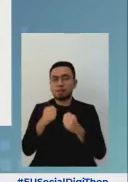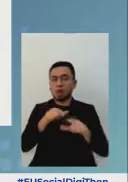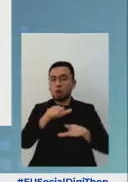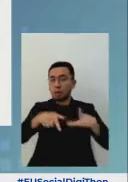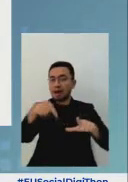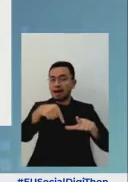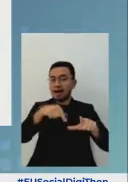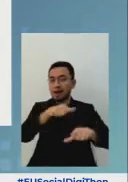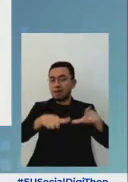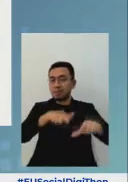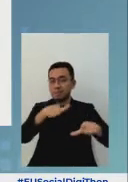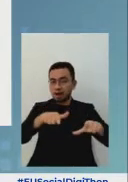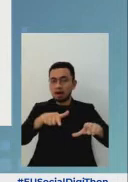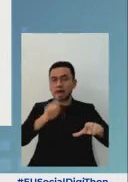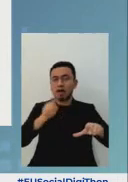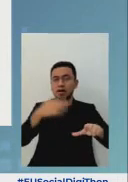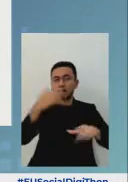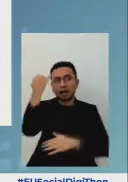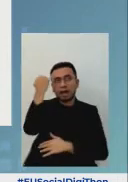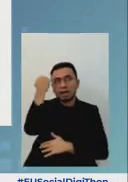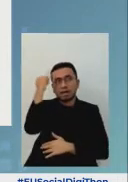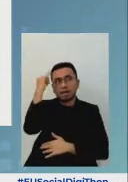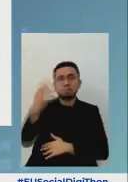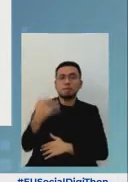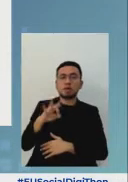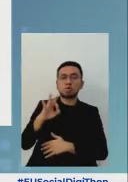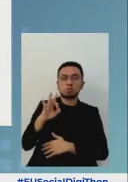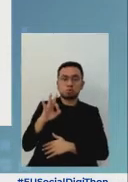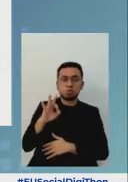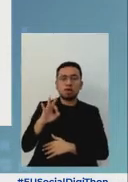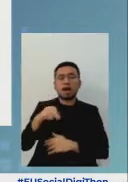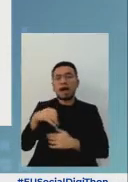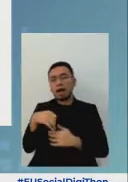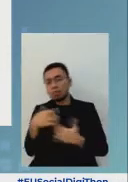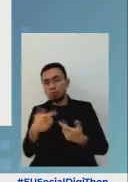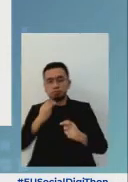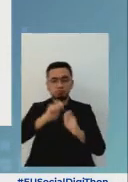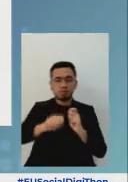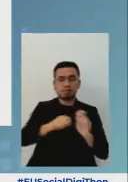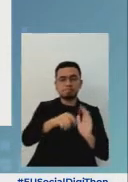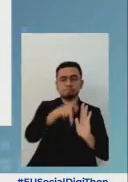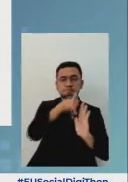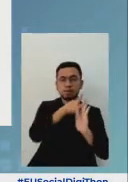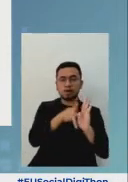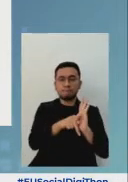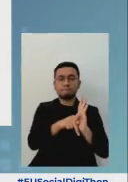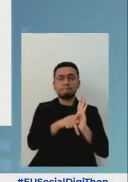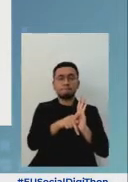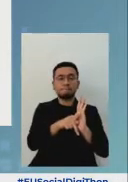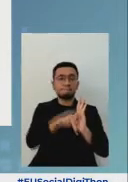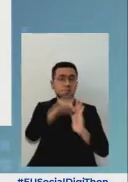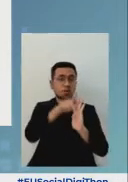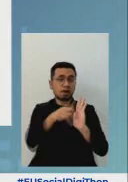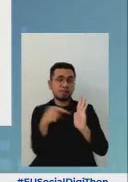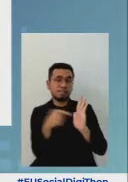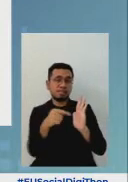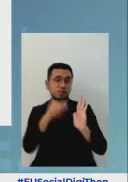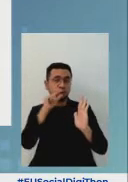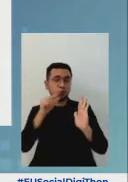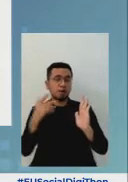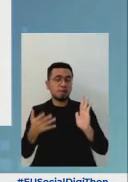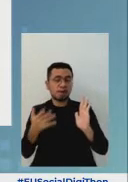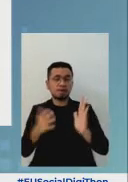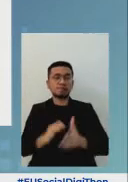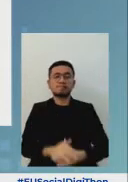muncul inisiatif-inisiatif atau program-program yang bisa mengatasi